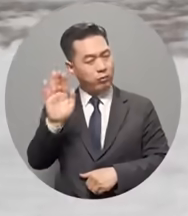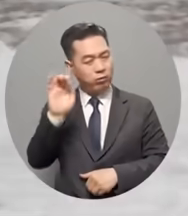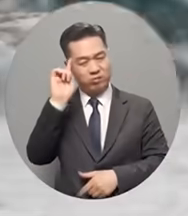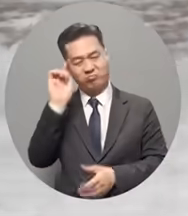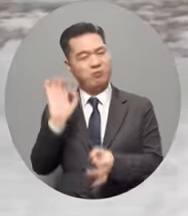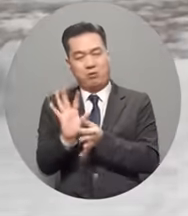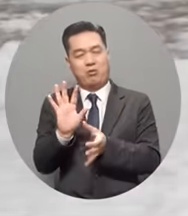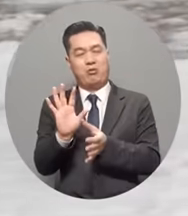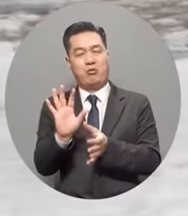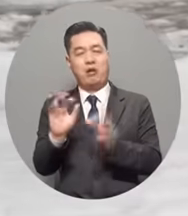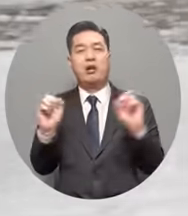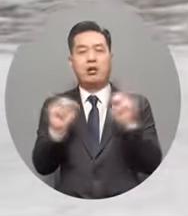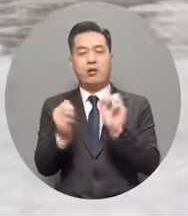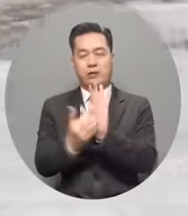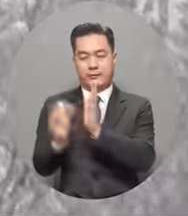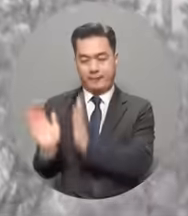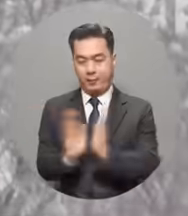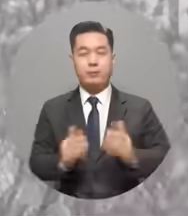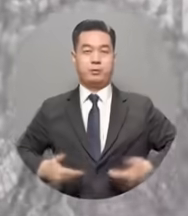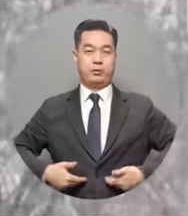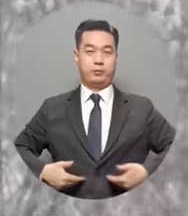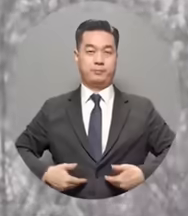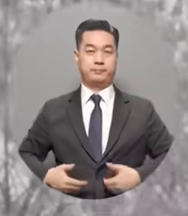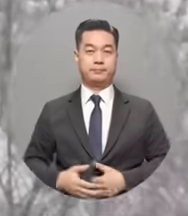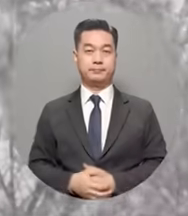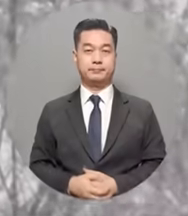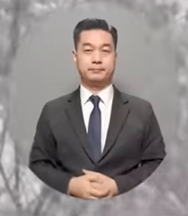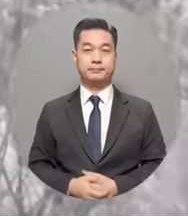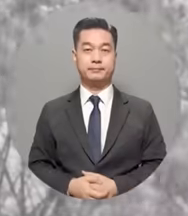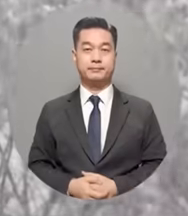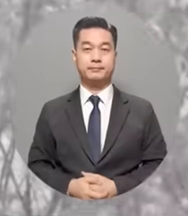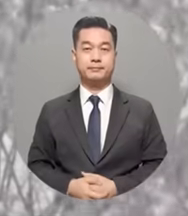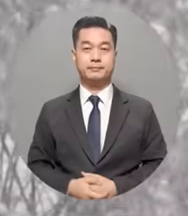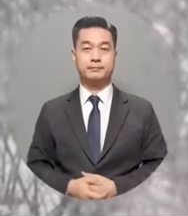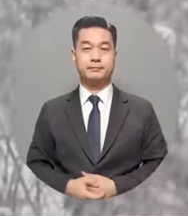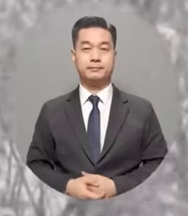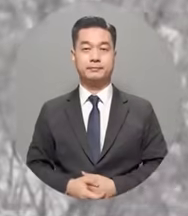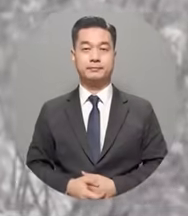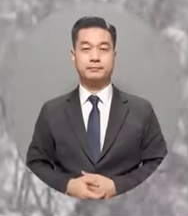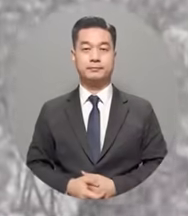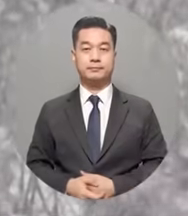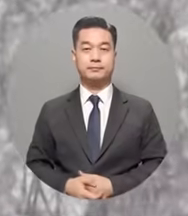예측하기 힘든 겨울에 대비해야 한다고 말했습니다. MBC 뉴스 현인아입니다.